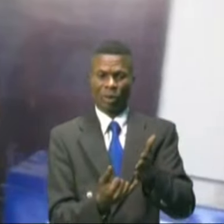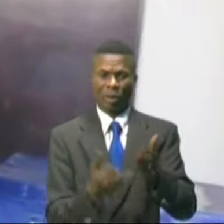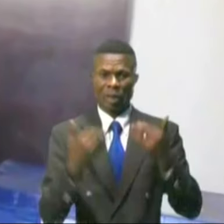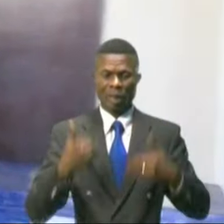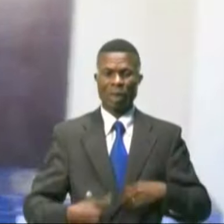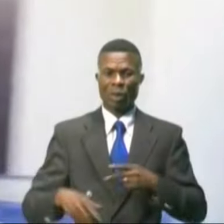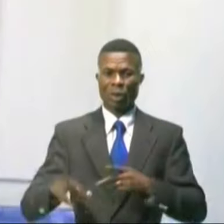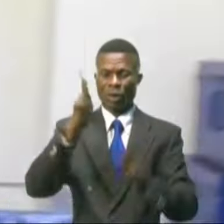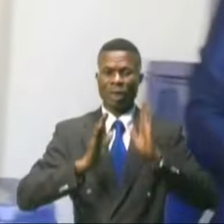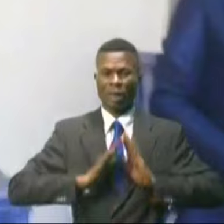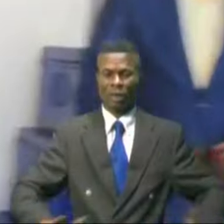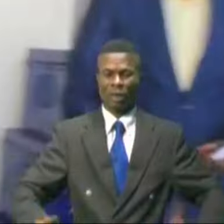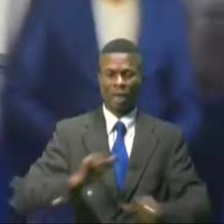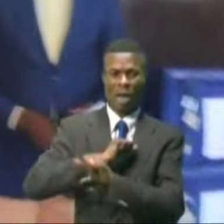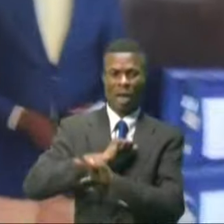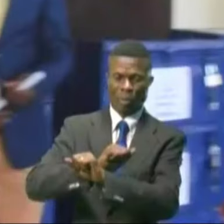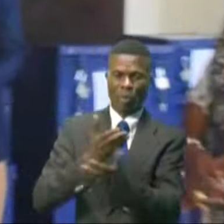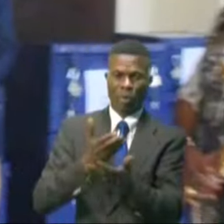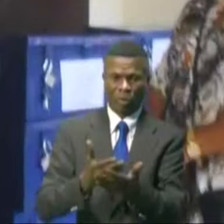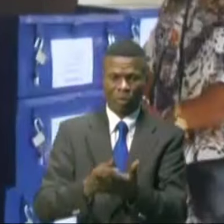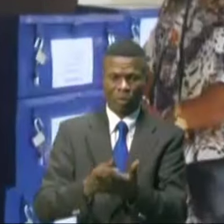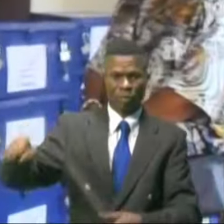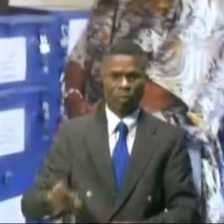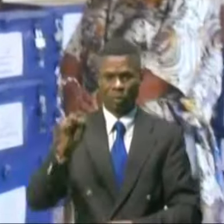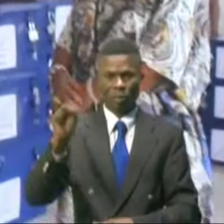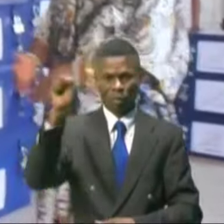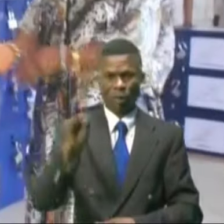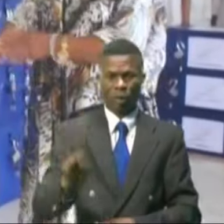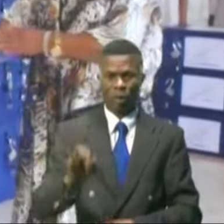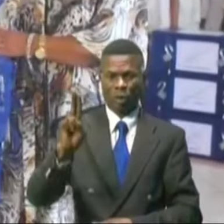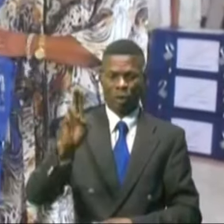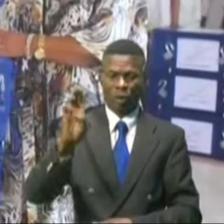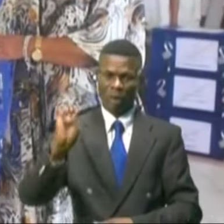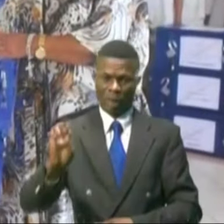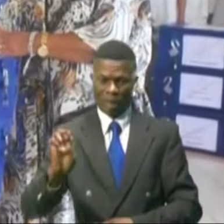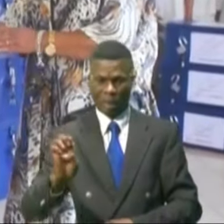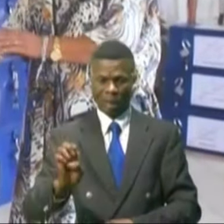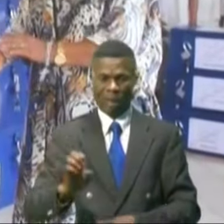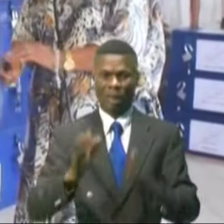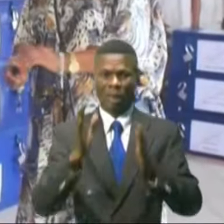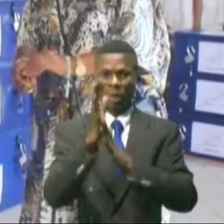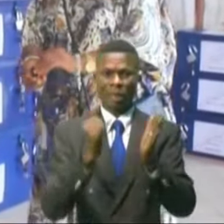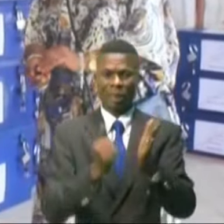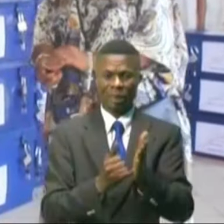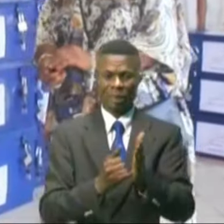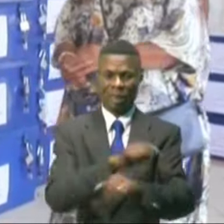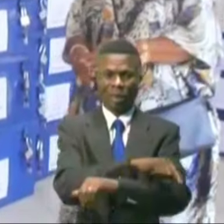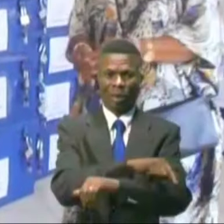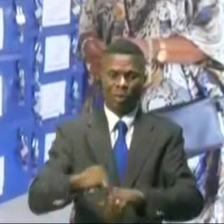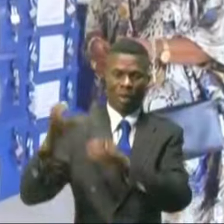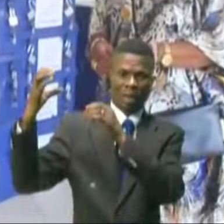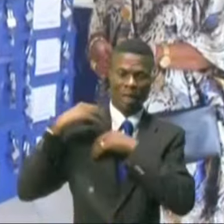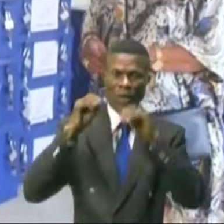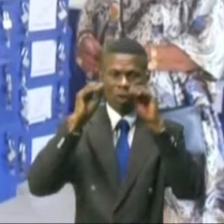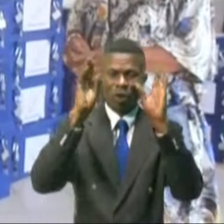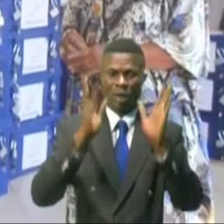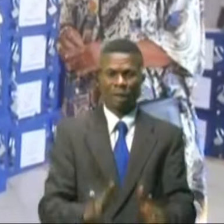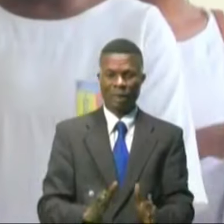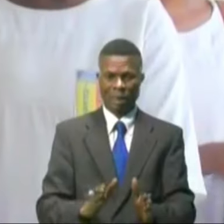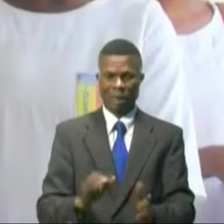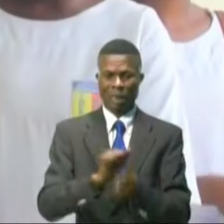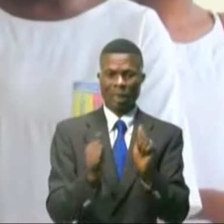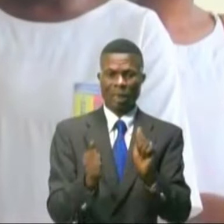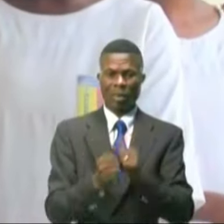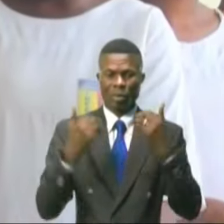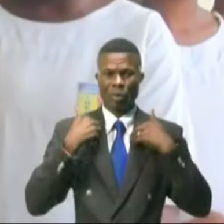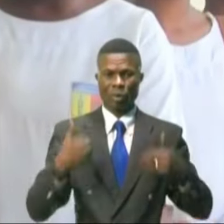publique, hygiène et prévention, Josué Désiré Bapitani, à la 6e direction en charge de l'enseignement des sciences de santé,